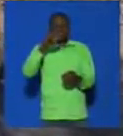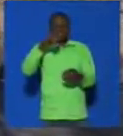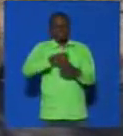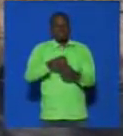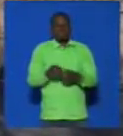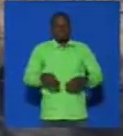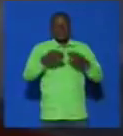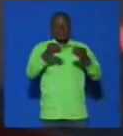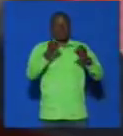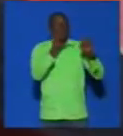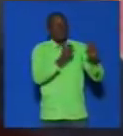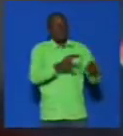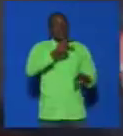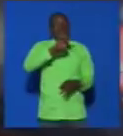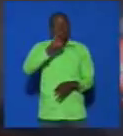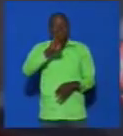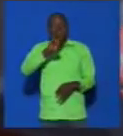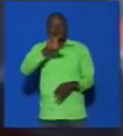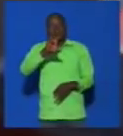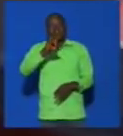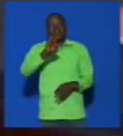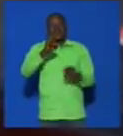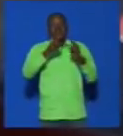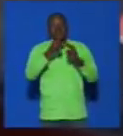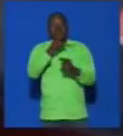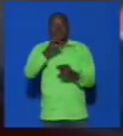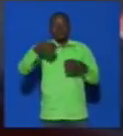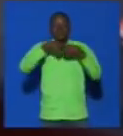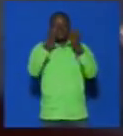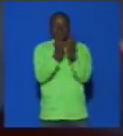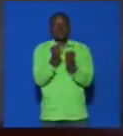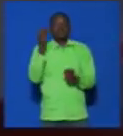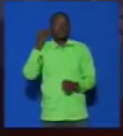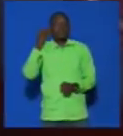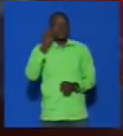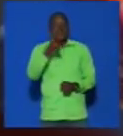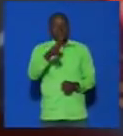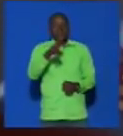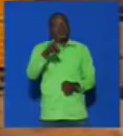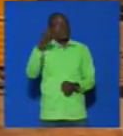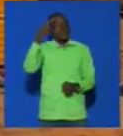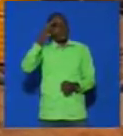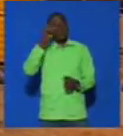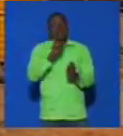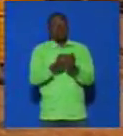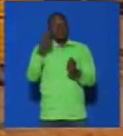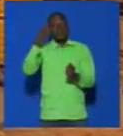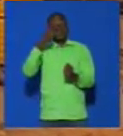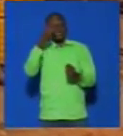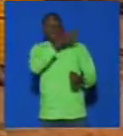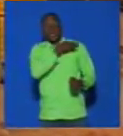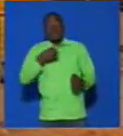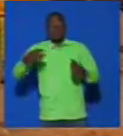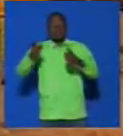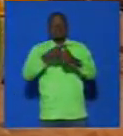d'émissions et de rejets de mercure au burkina révèle que le secteur de l'exploitation minière artisanale à petite échelle de l'or est la